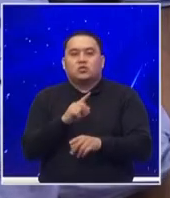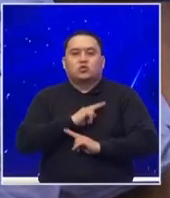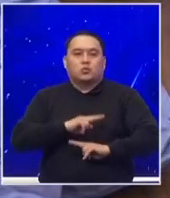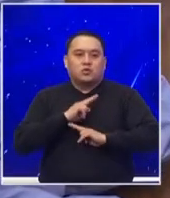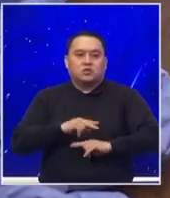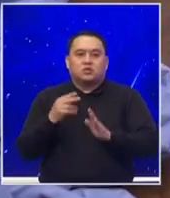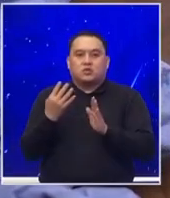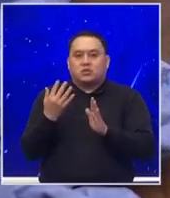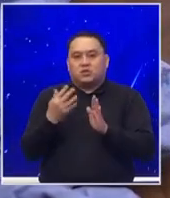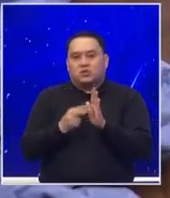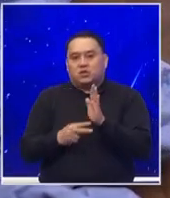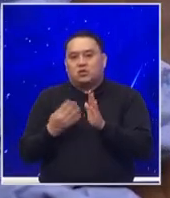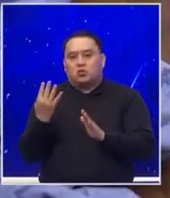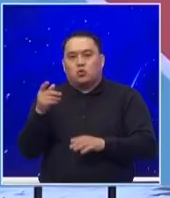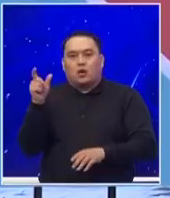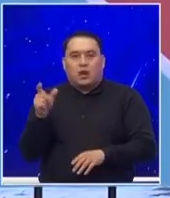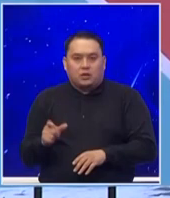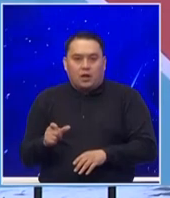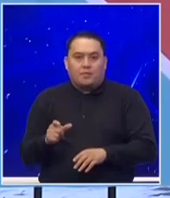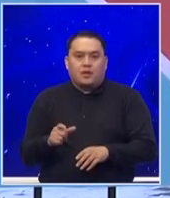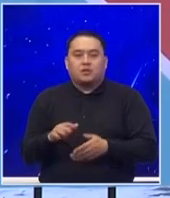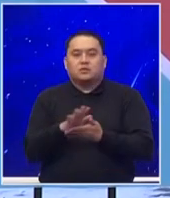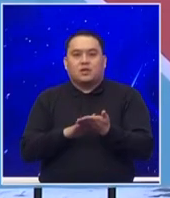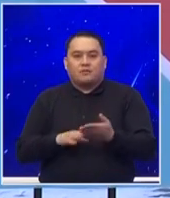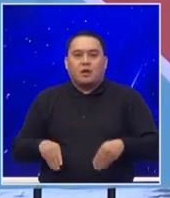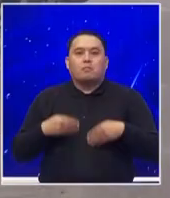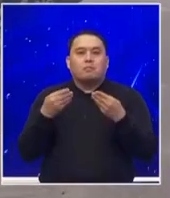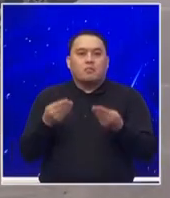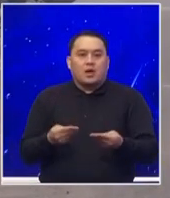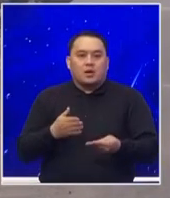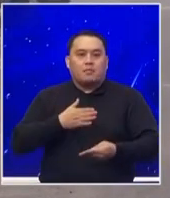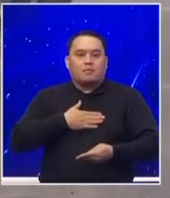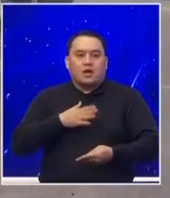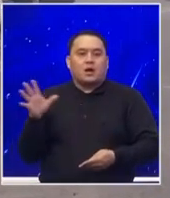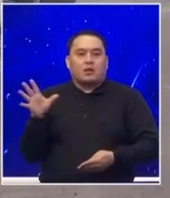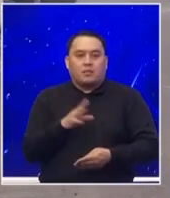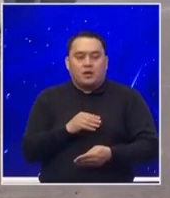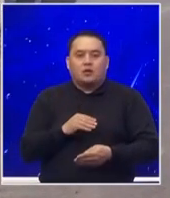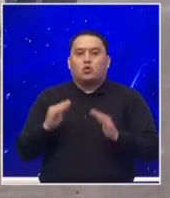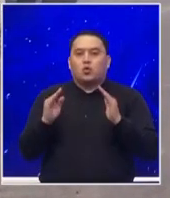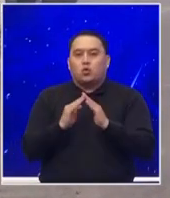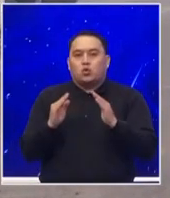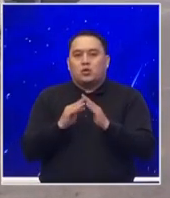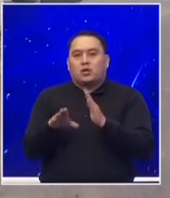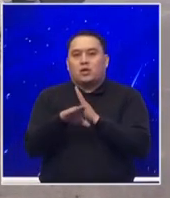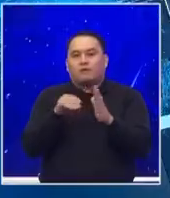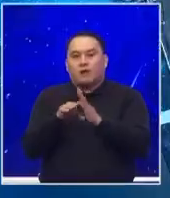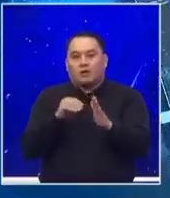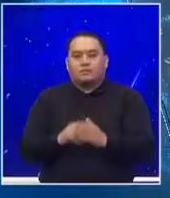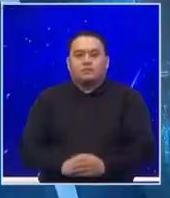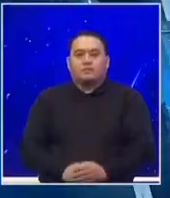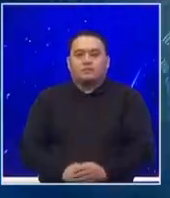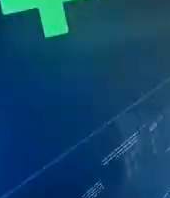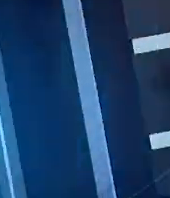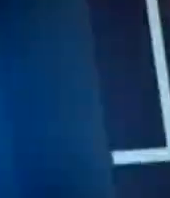Әзірге 84 адам үйден дауыс беруге өтініш білдіріпті. Оларға да мамандар барып, үйден дауыс жинамақ. Камшат